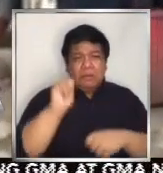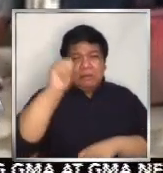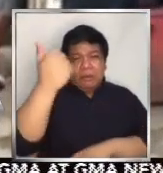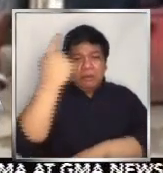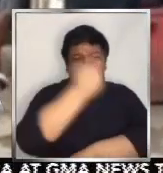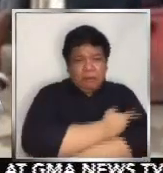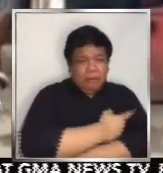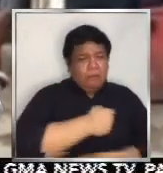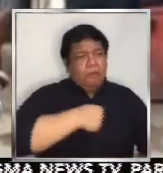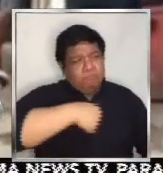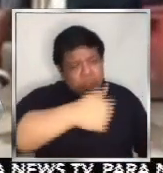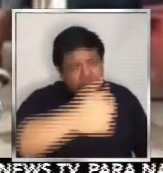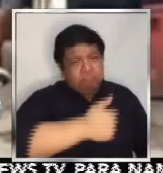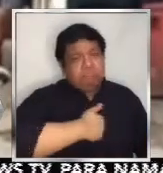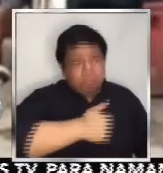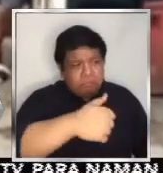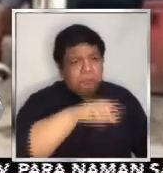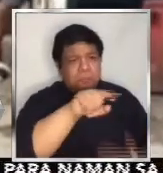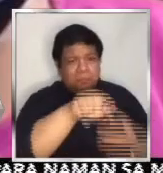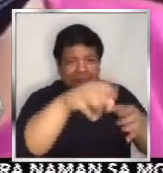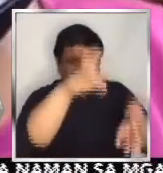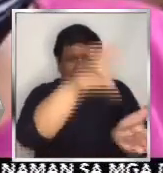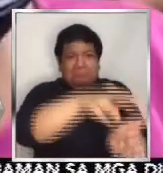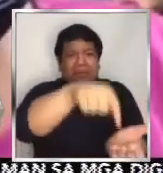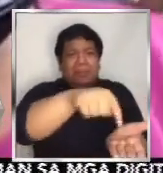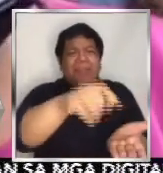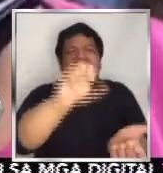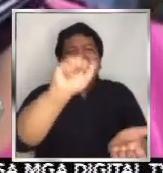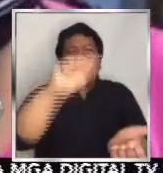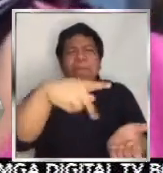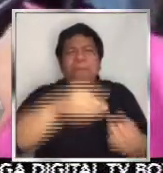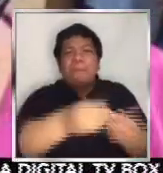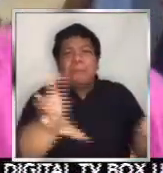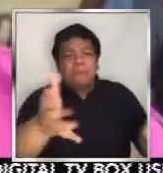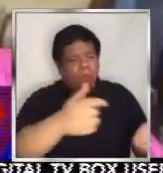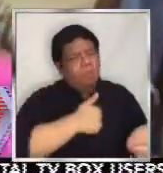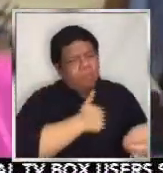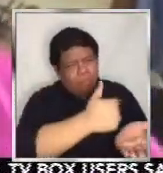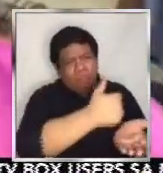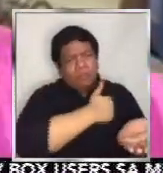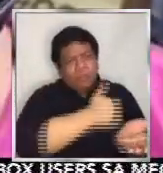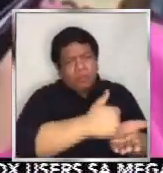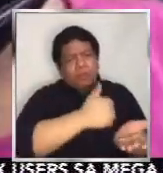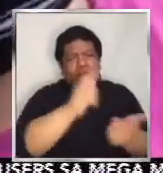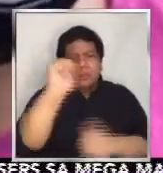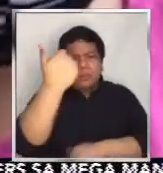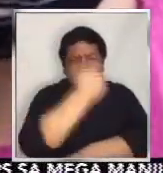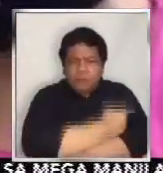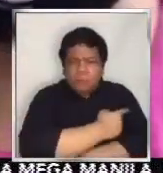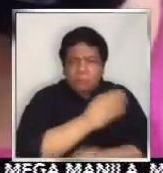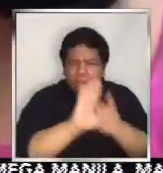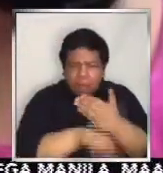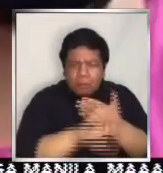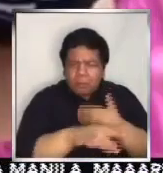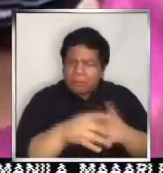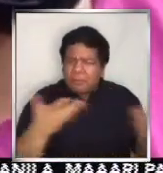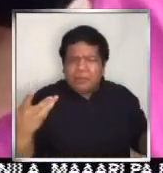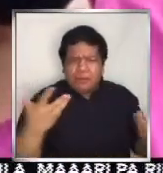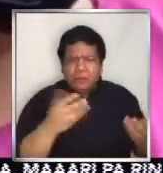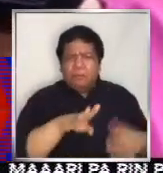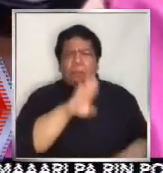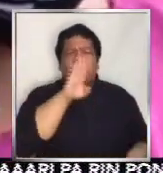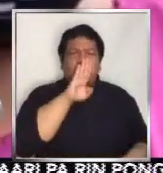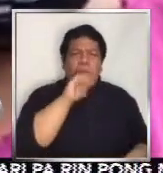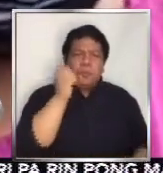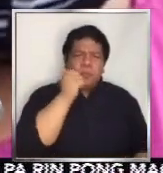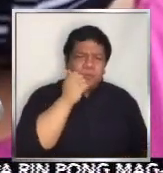pero palagi silang umuuwing luhaan. Siyempre po, na sobrang pong hirap, gutom po, pagod, sobrang